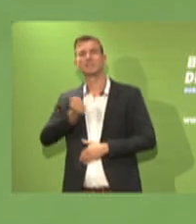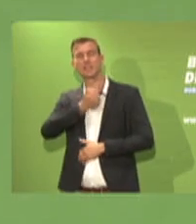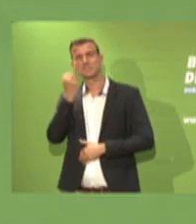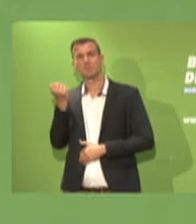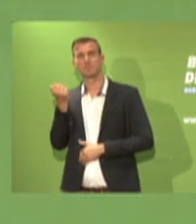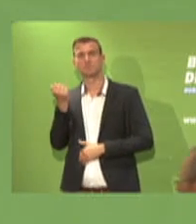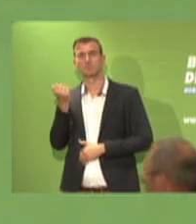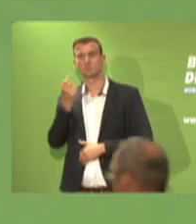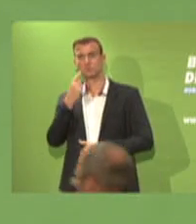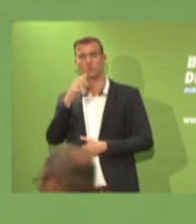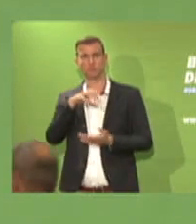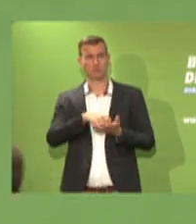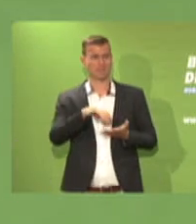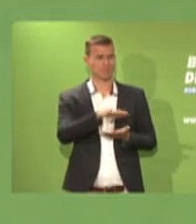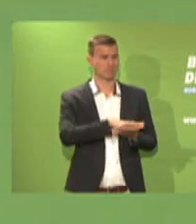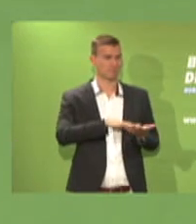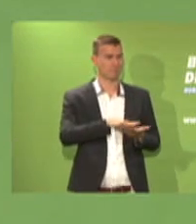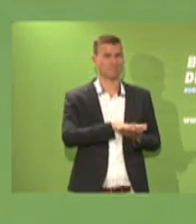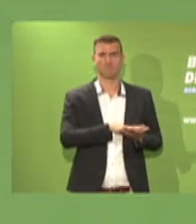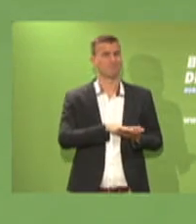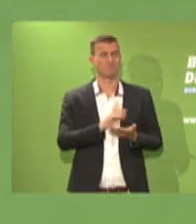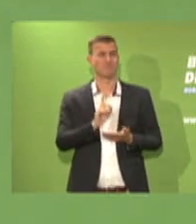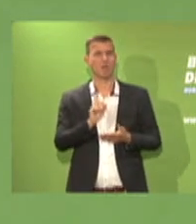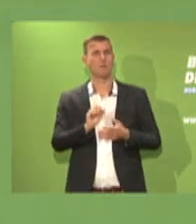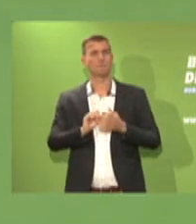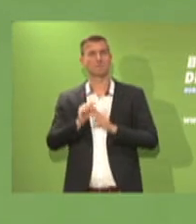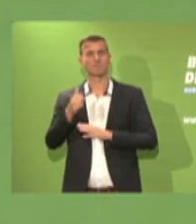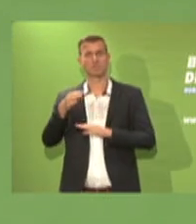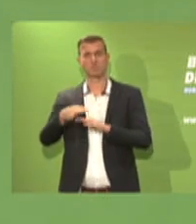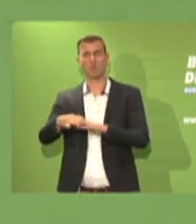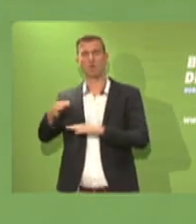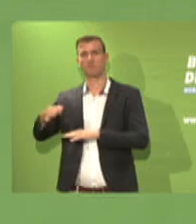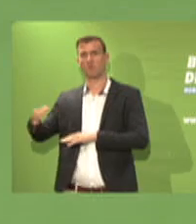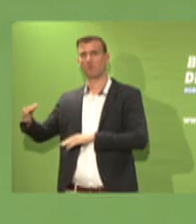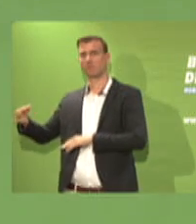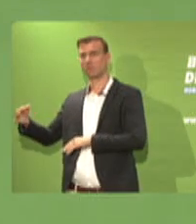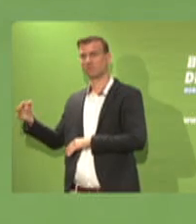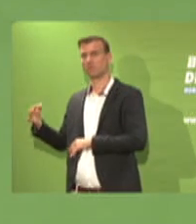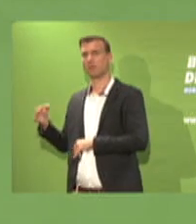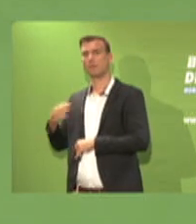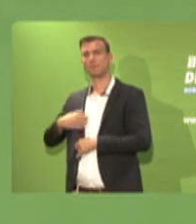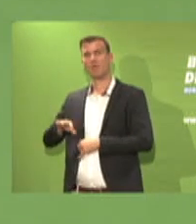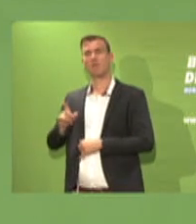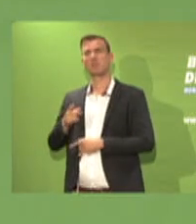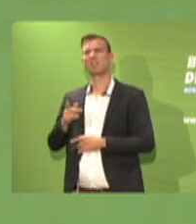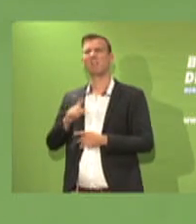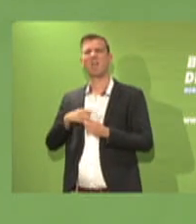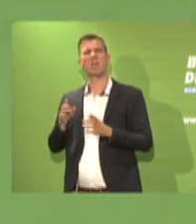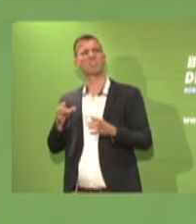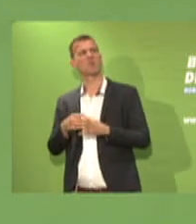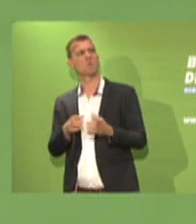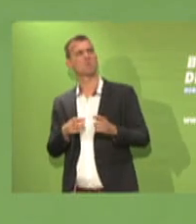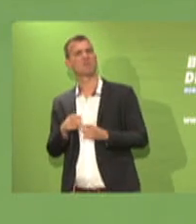nur ein Phänomen der Städte, sondern gerade auch auf den Ländern haben Ressentiments anderen Gruppen gegenüber